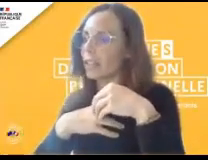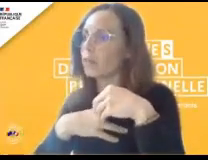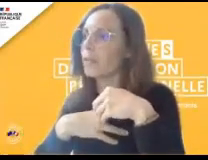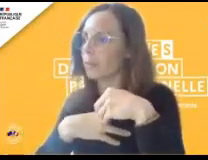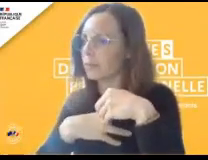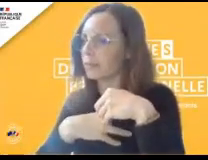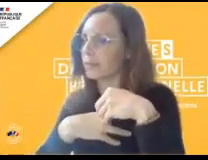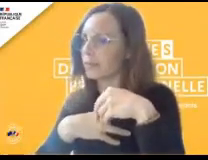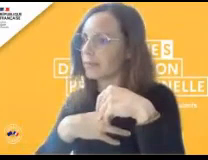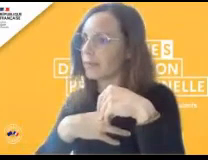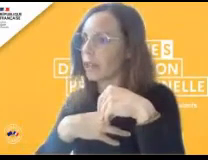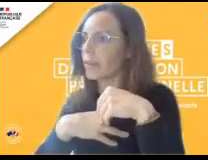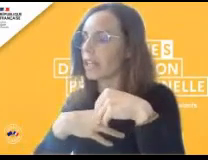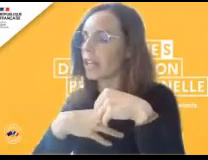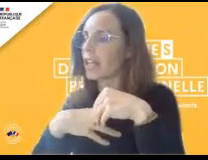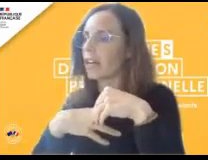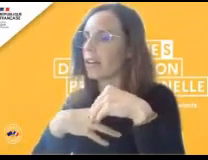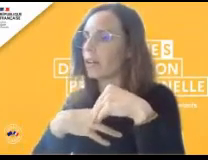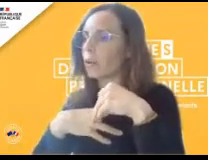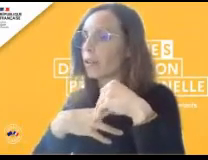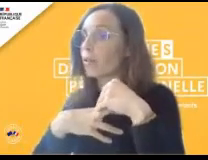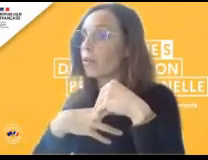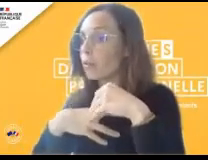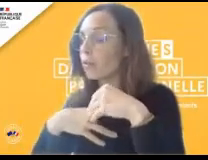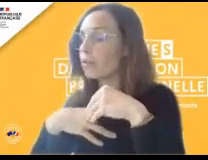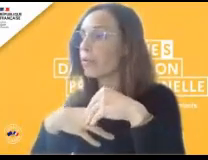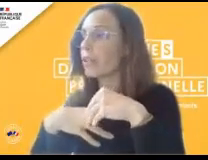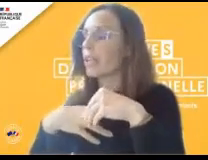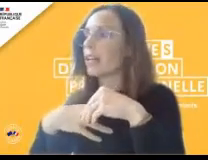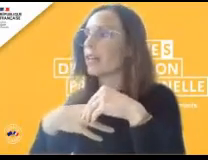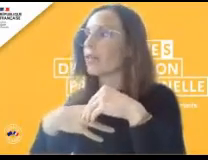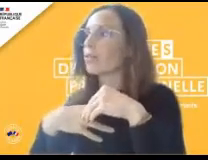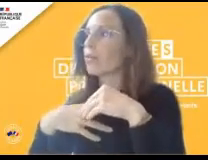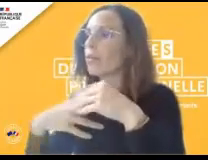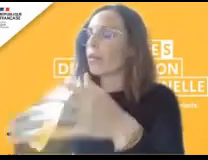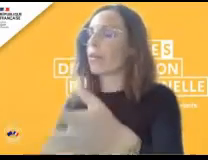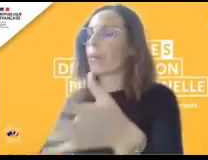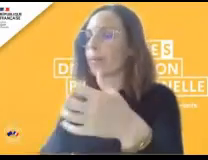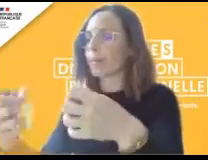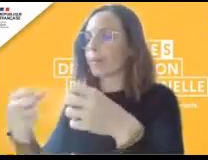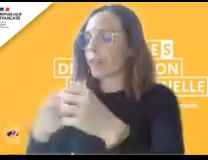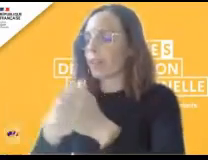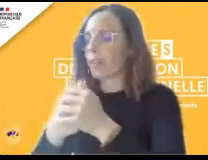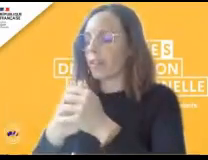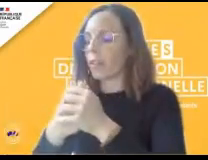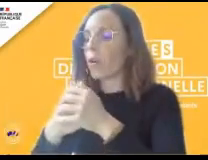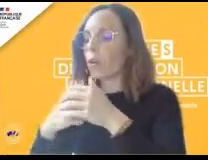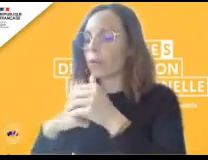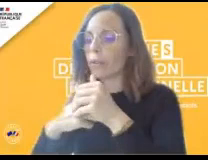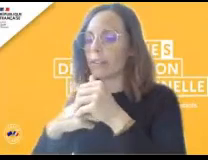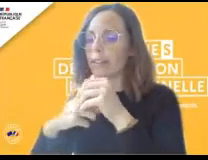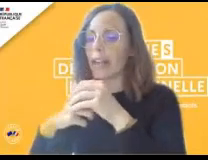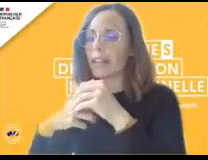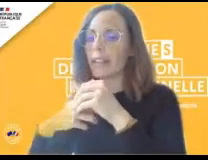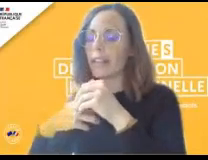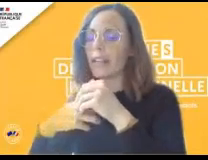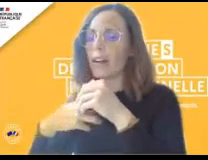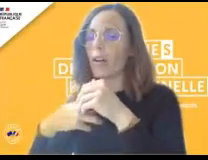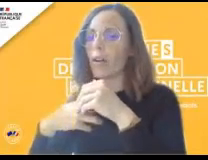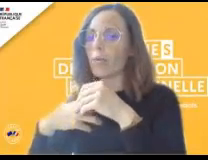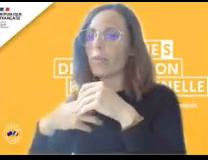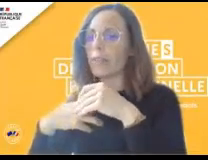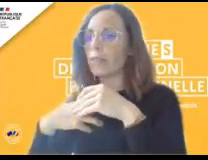travaillé dans le cadre du bilan. Et on oriente beaucoup lorsqu'on rencontre des